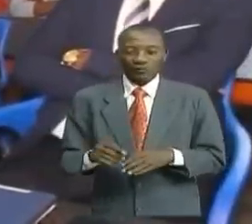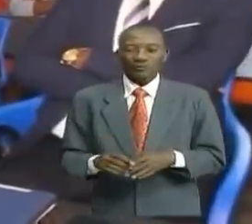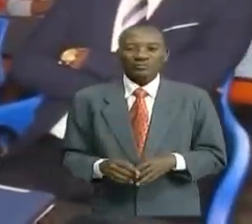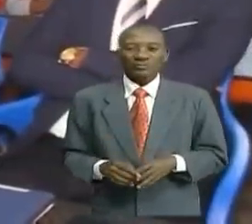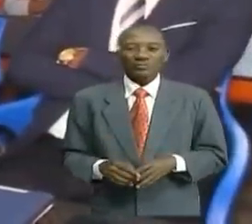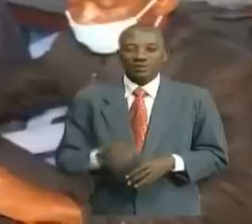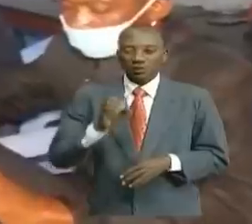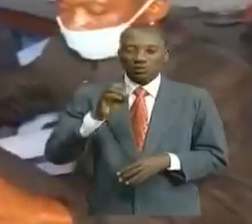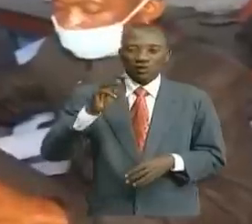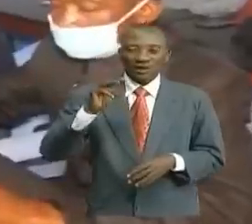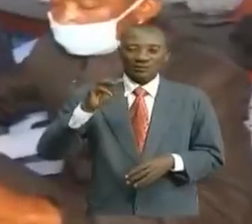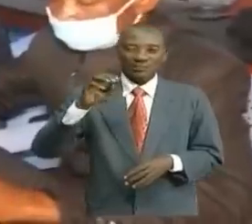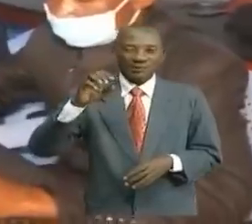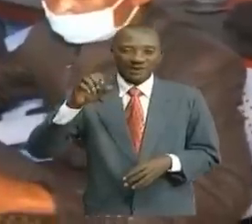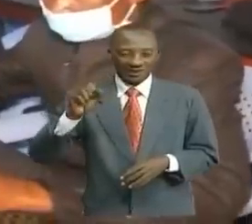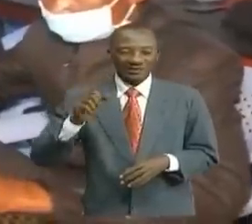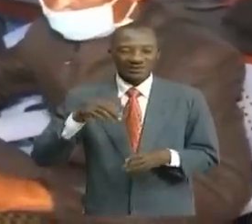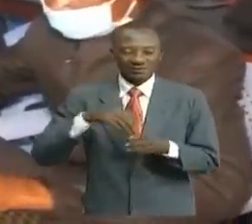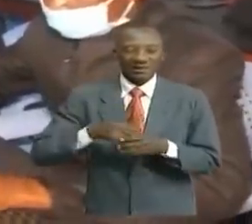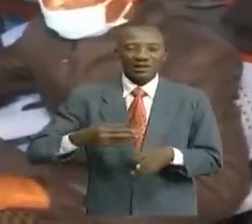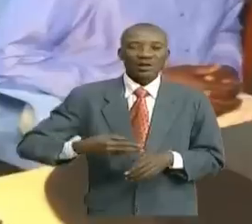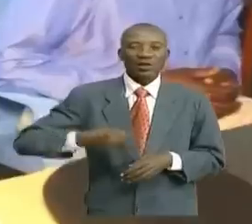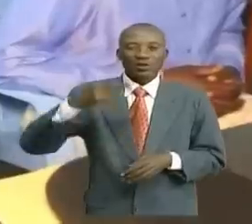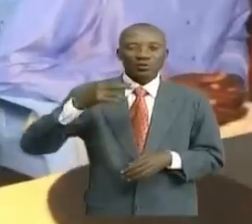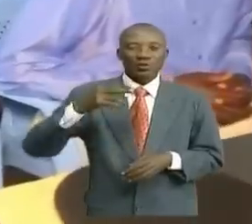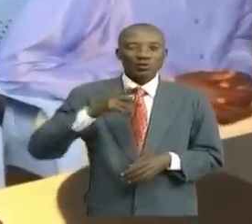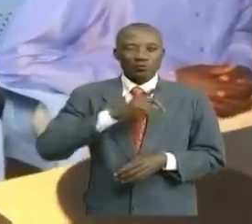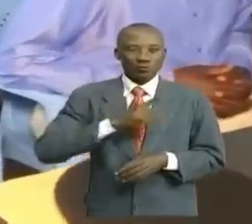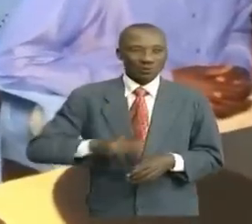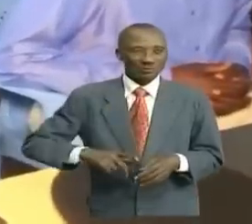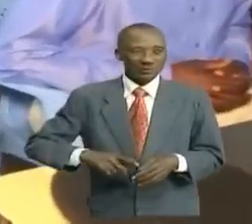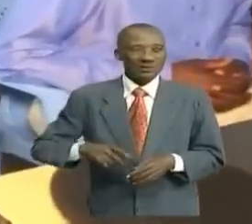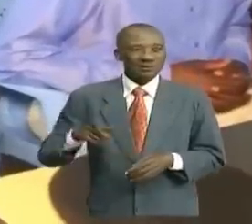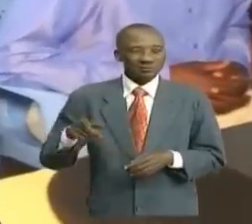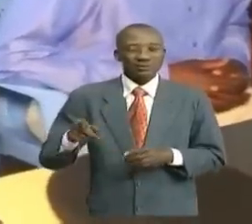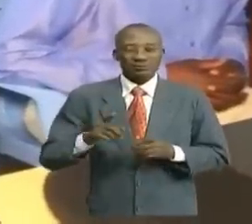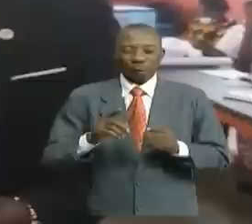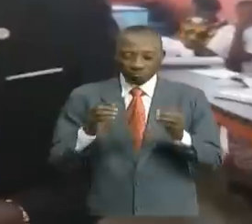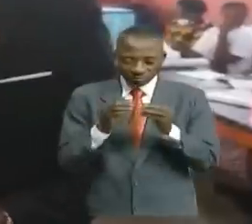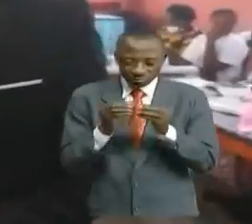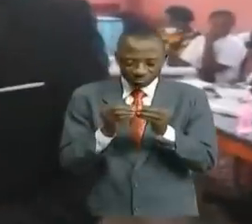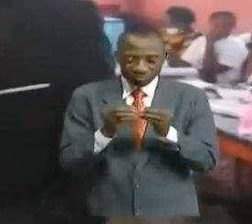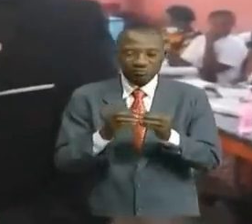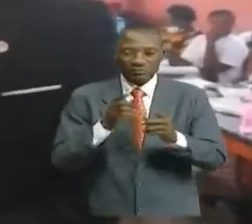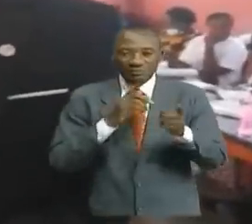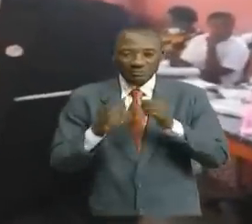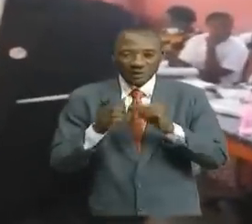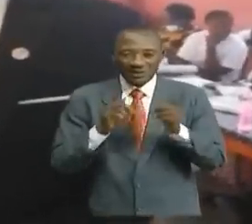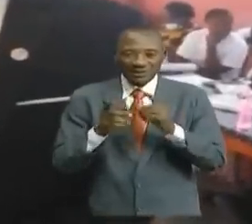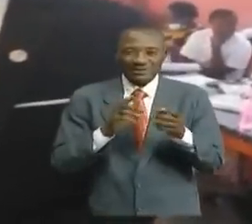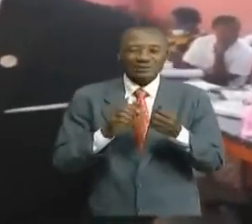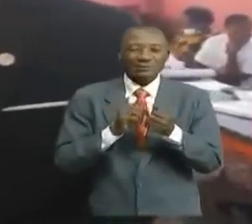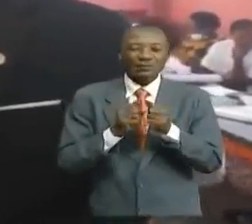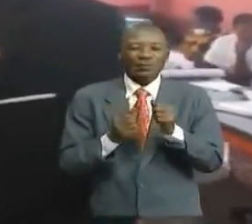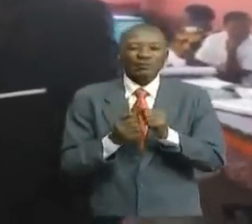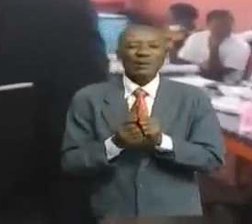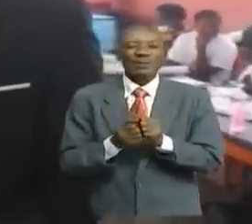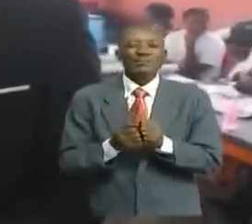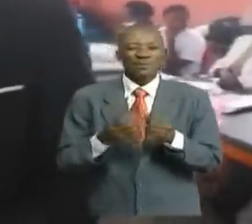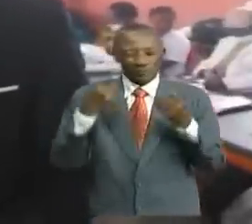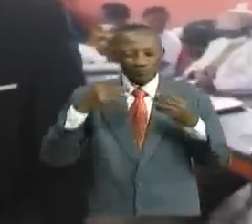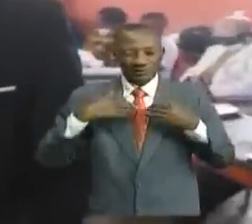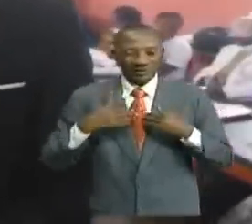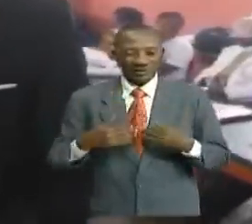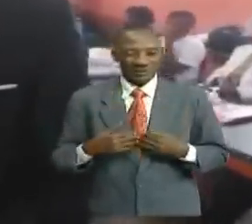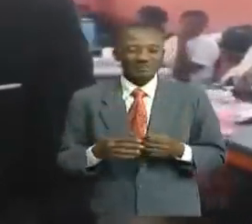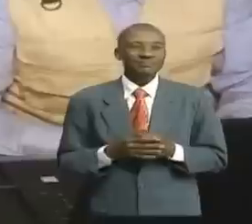de plaidoyer de sensibilisation des autorités en faveur de la COVID-19. Dans son mot d'ouverture, le ministre provincial de la santé a